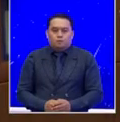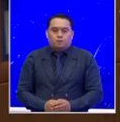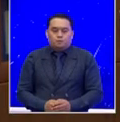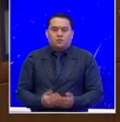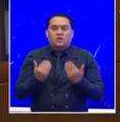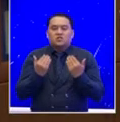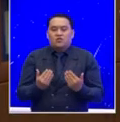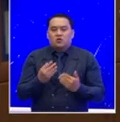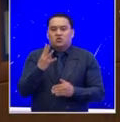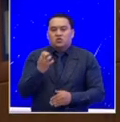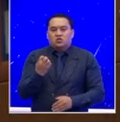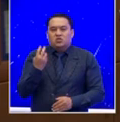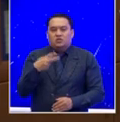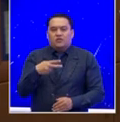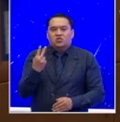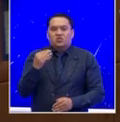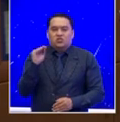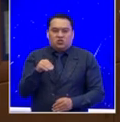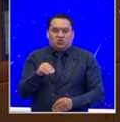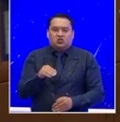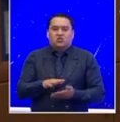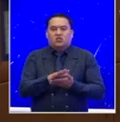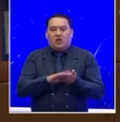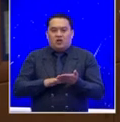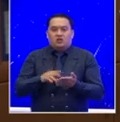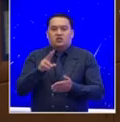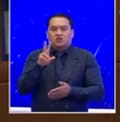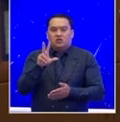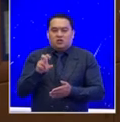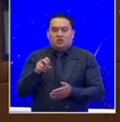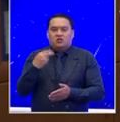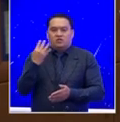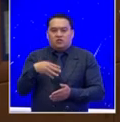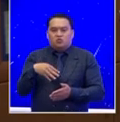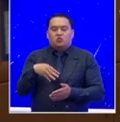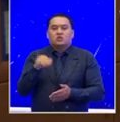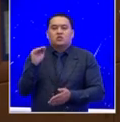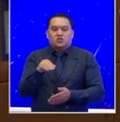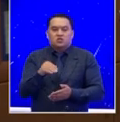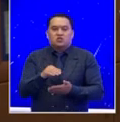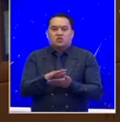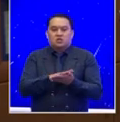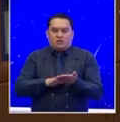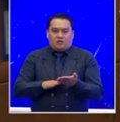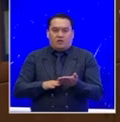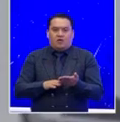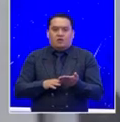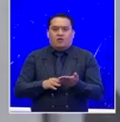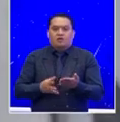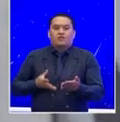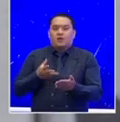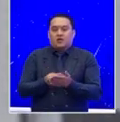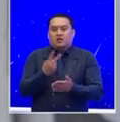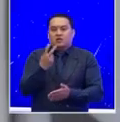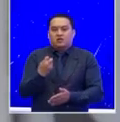поступило 424 тысячи, из них утверждено 390 тысяч и поставлено уже на выплату.